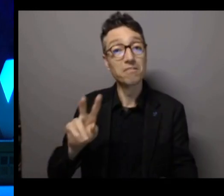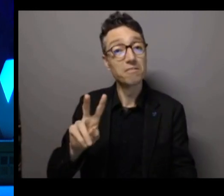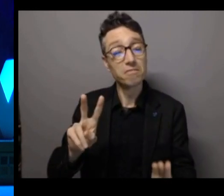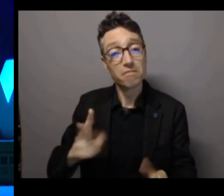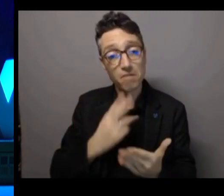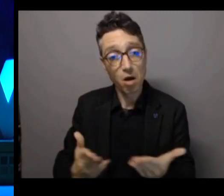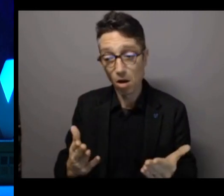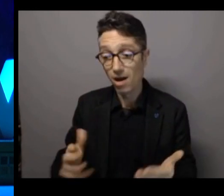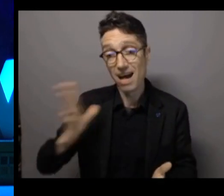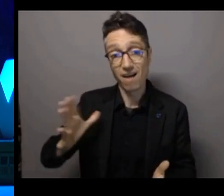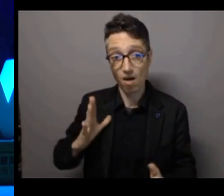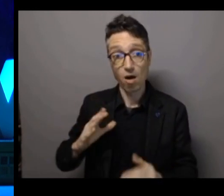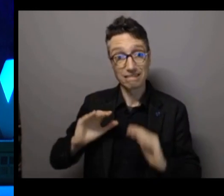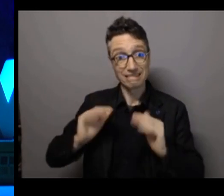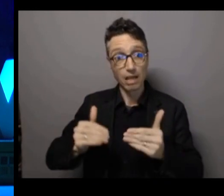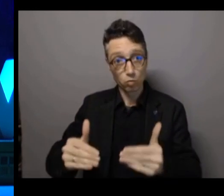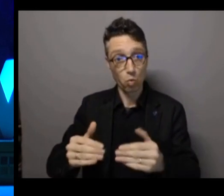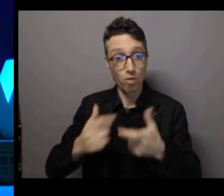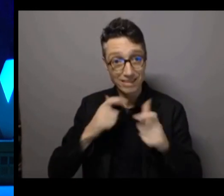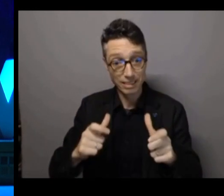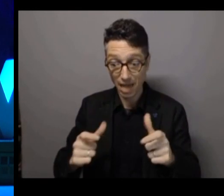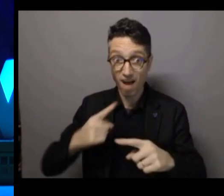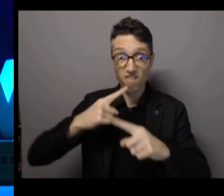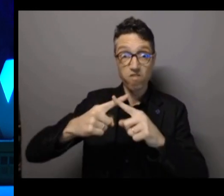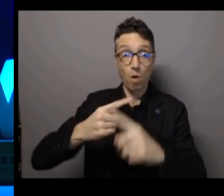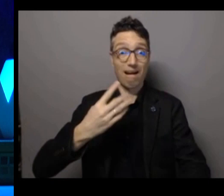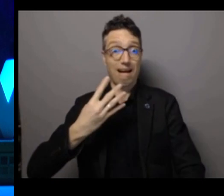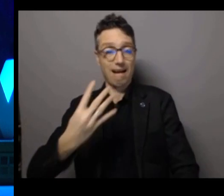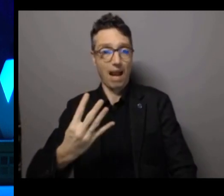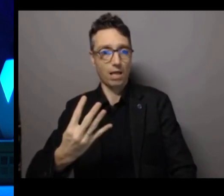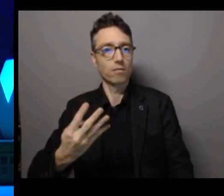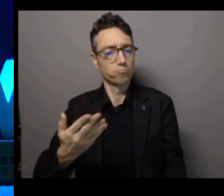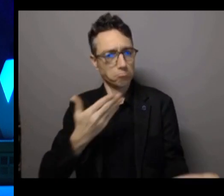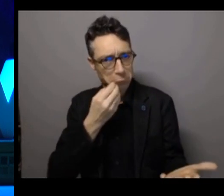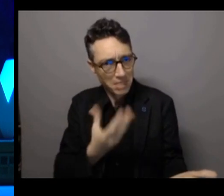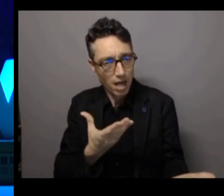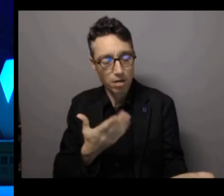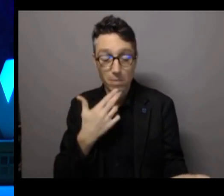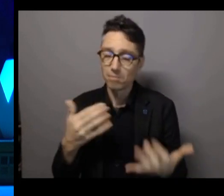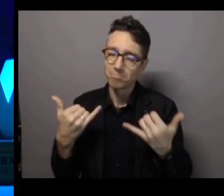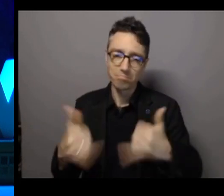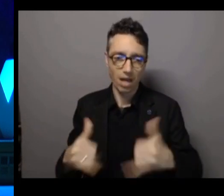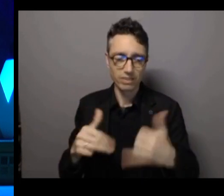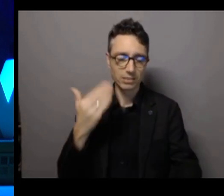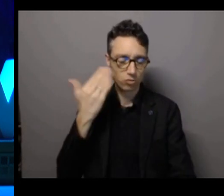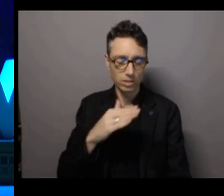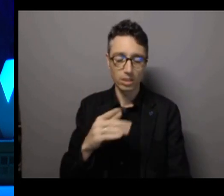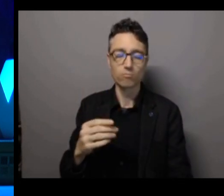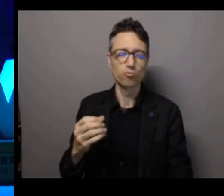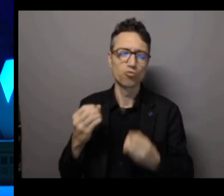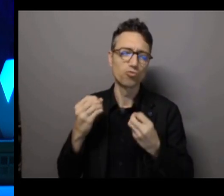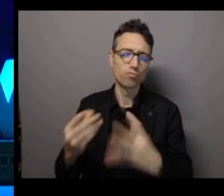accessibles, mais on est loin du compte. Très souvent, on m'interpelle là-dessus. Il y a une avancée à faire et cela, elle se fera aussi après les